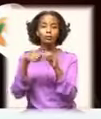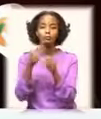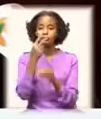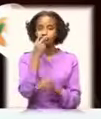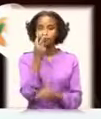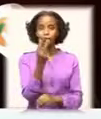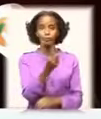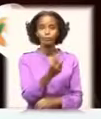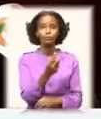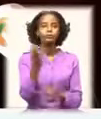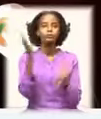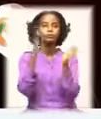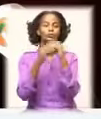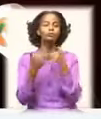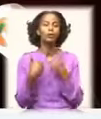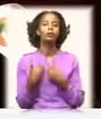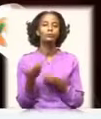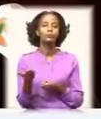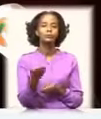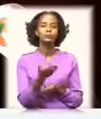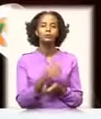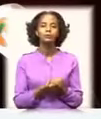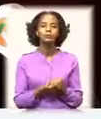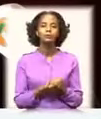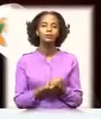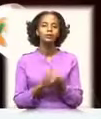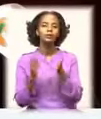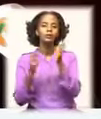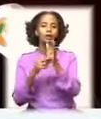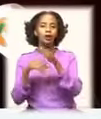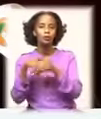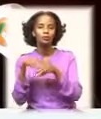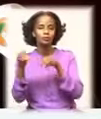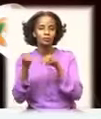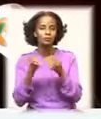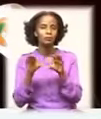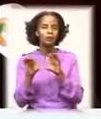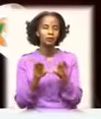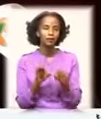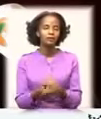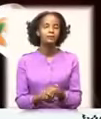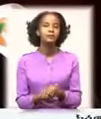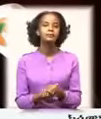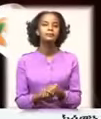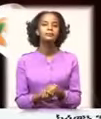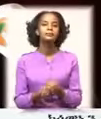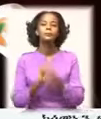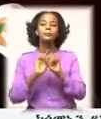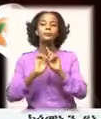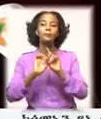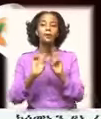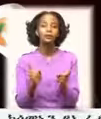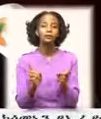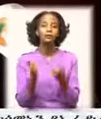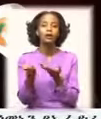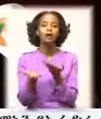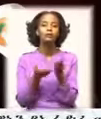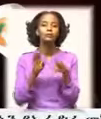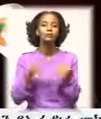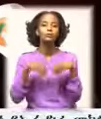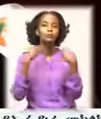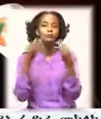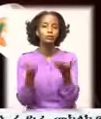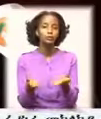የሚታዩ ችግሮች አሉ። ህገወጥ እንቅስቃሴዎች የማድረግ በተለይም አገልግሎት የሚሰጡ